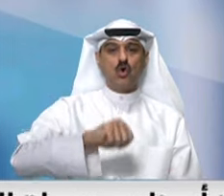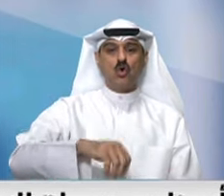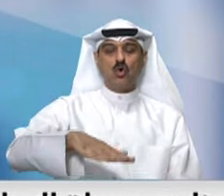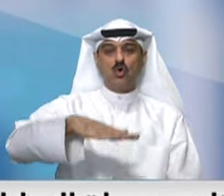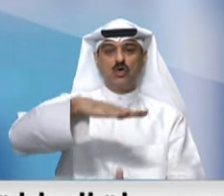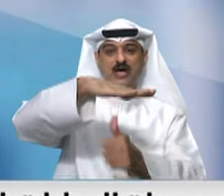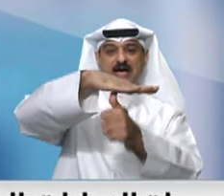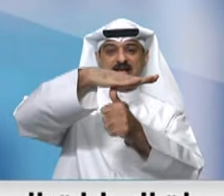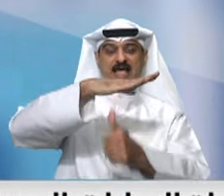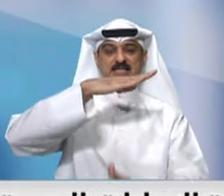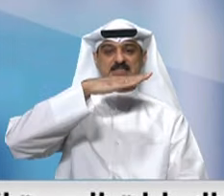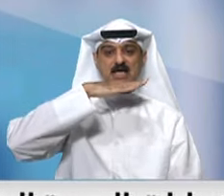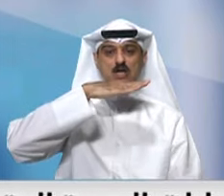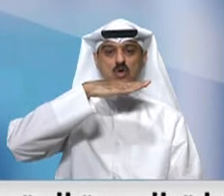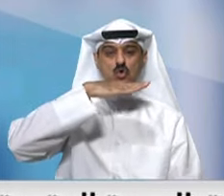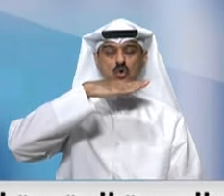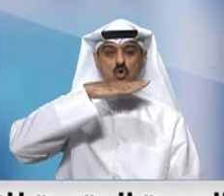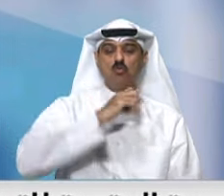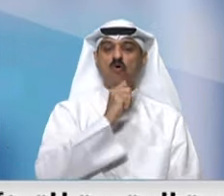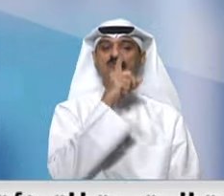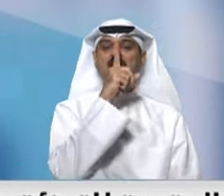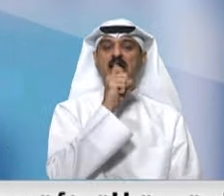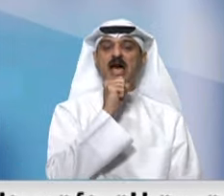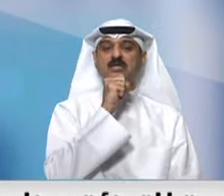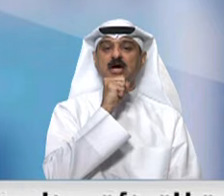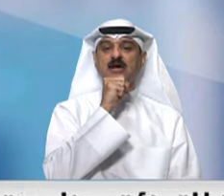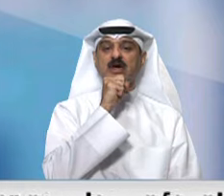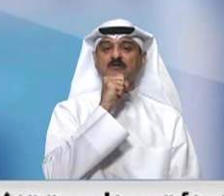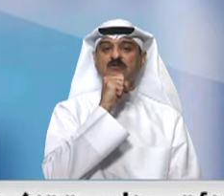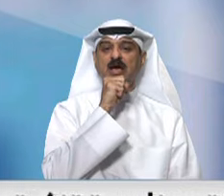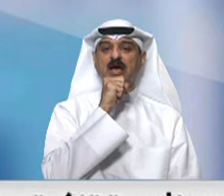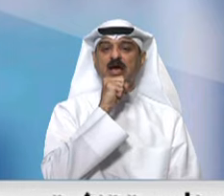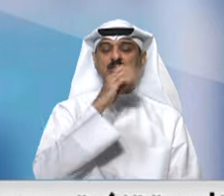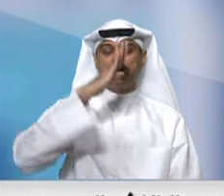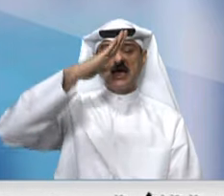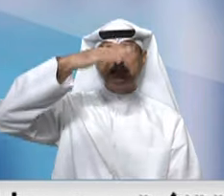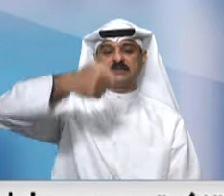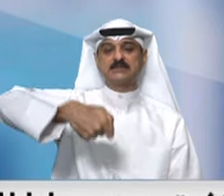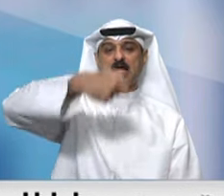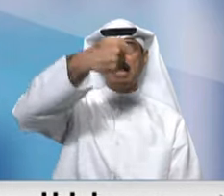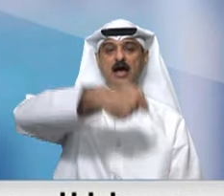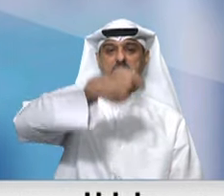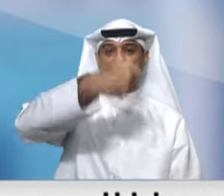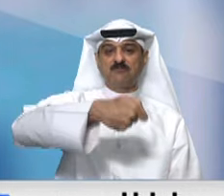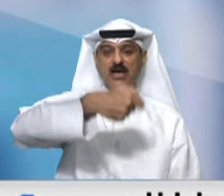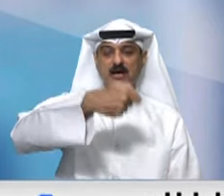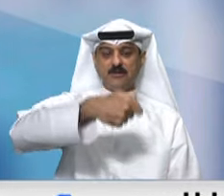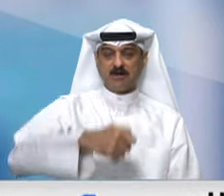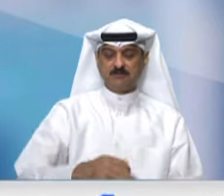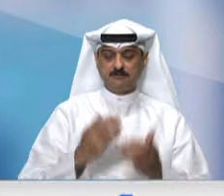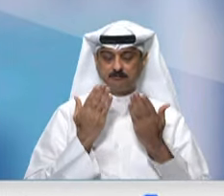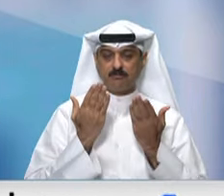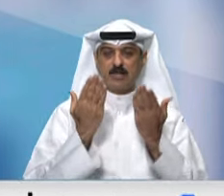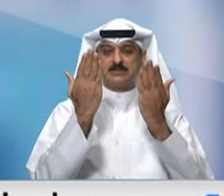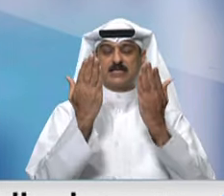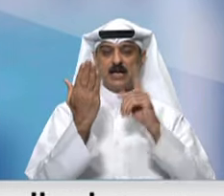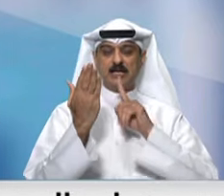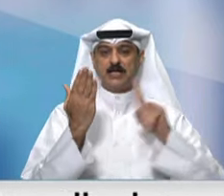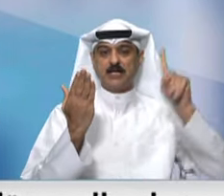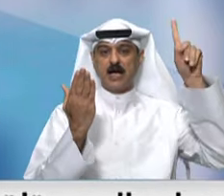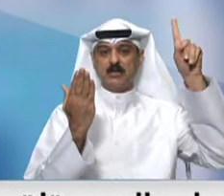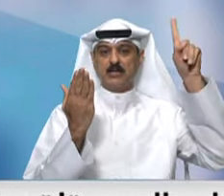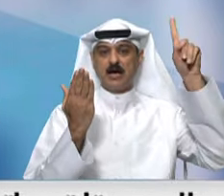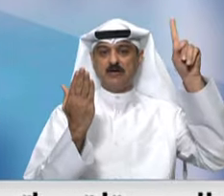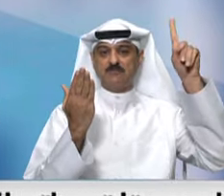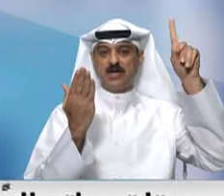الوالد لدوله قطر الشقيقه الشيخ حمد بن خليفه ال ثاني سائلا المولى العلي